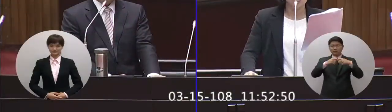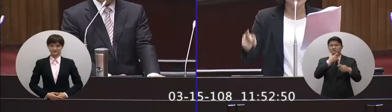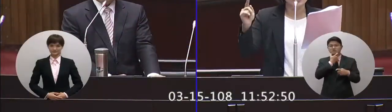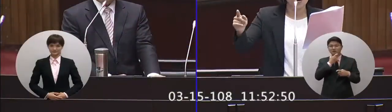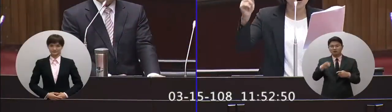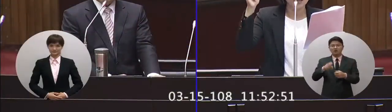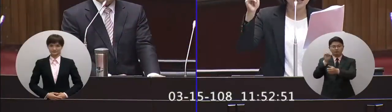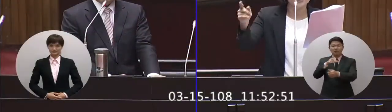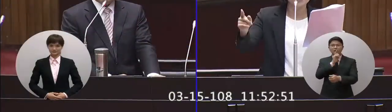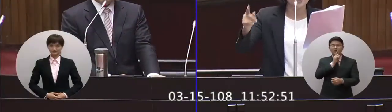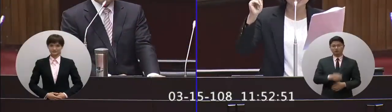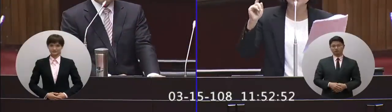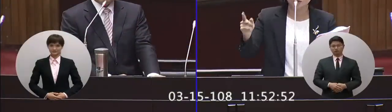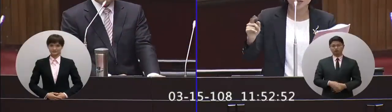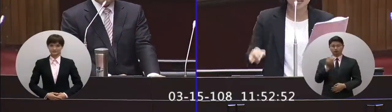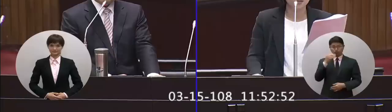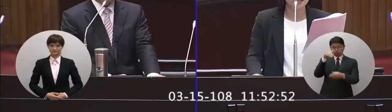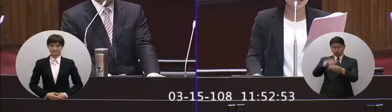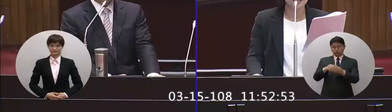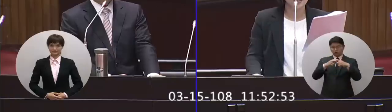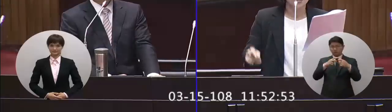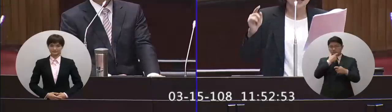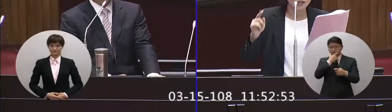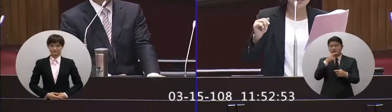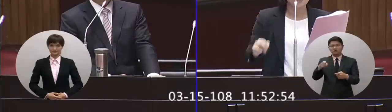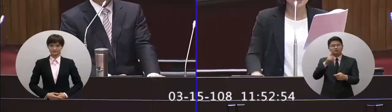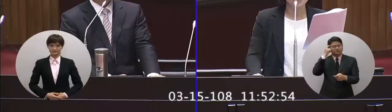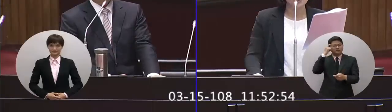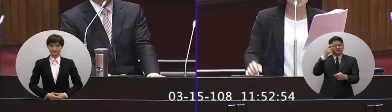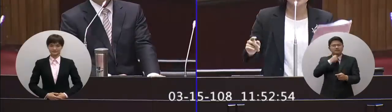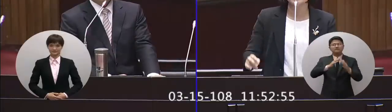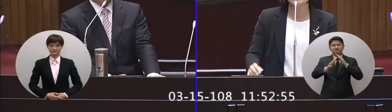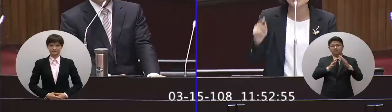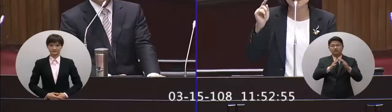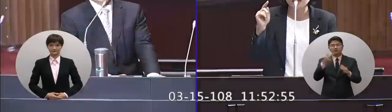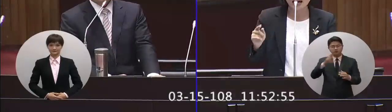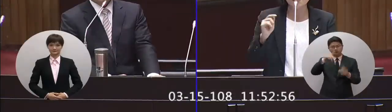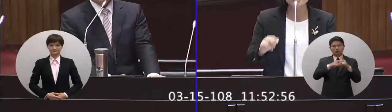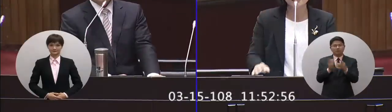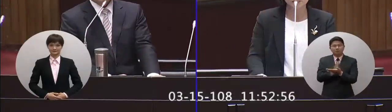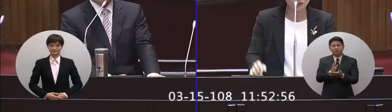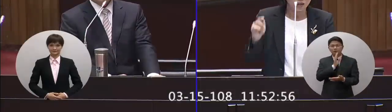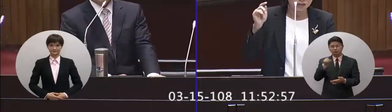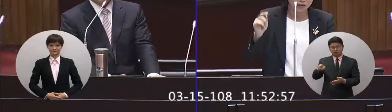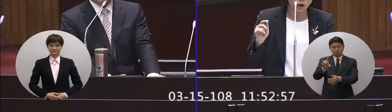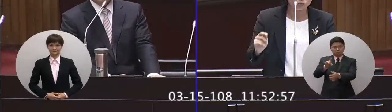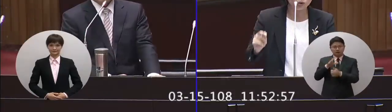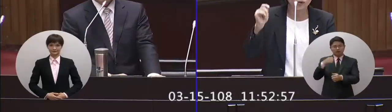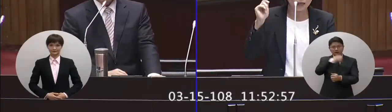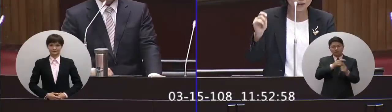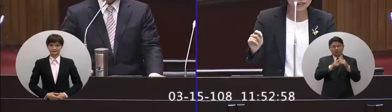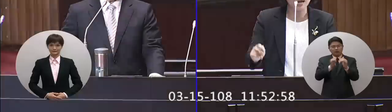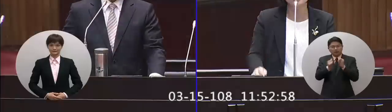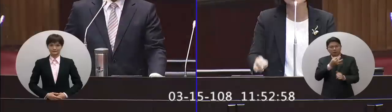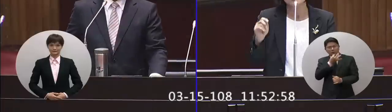如果你投给李登辉就是选择战争。也有人批评说，他们是利用台湾人民的恐